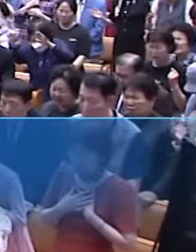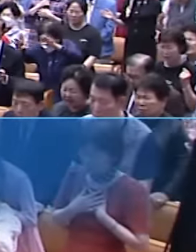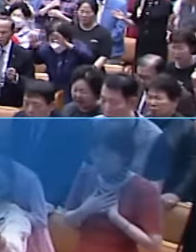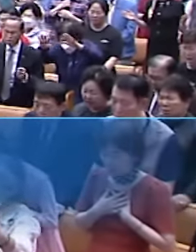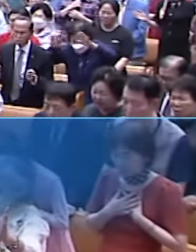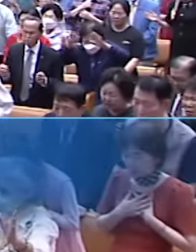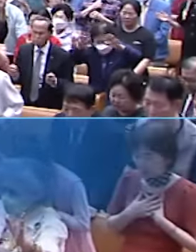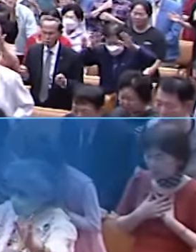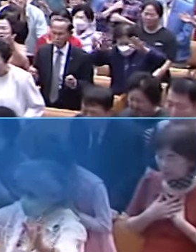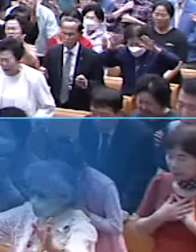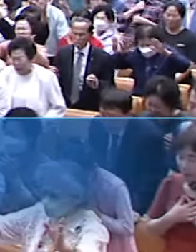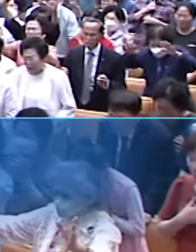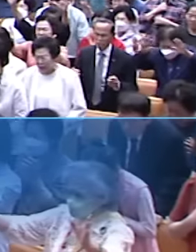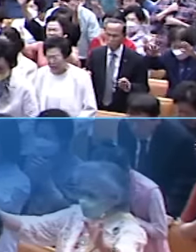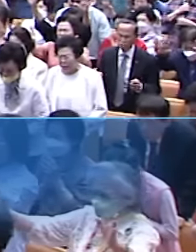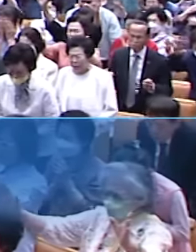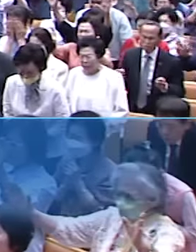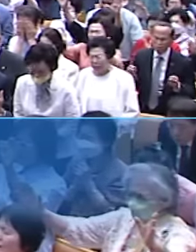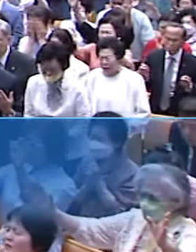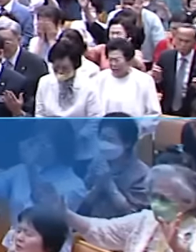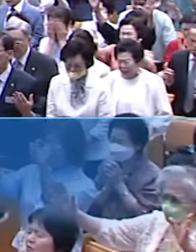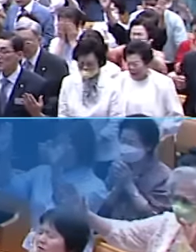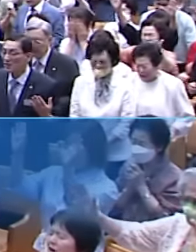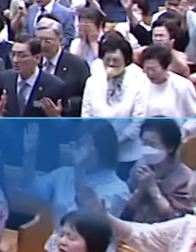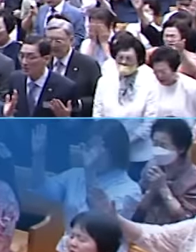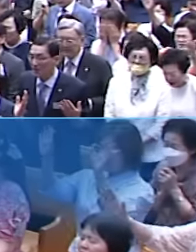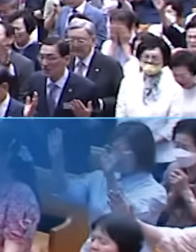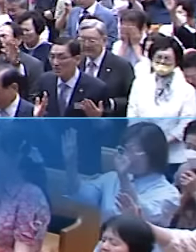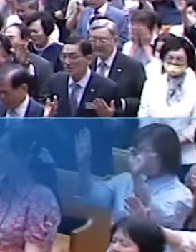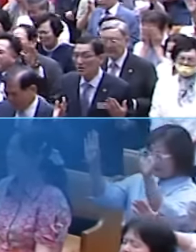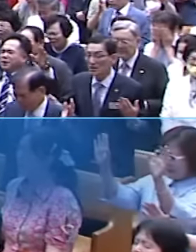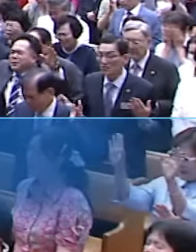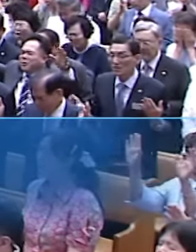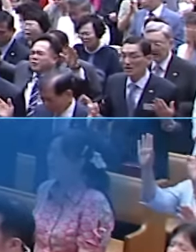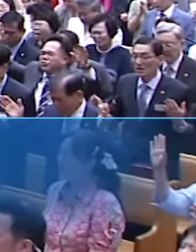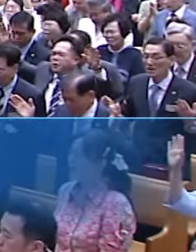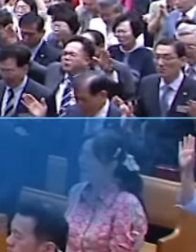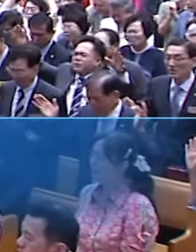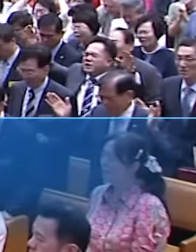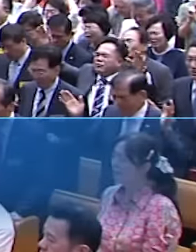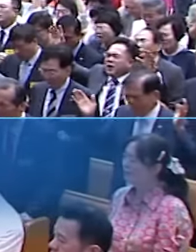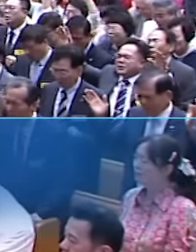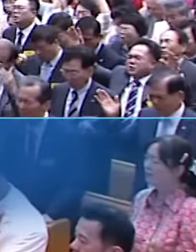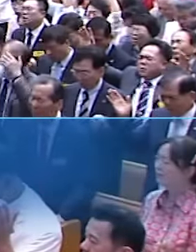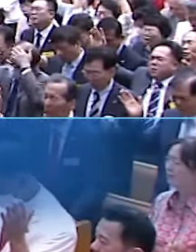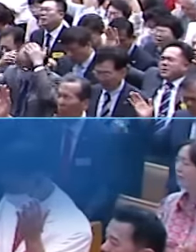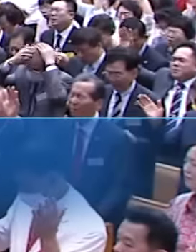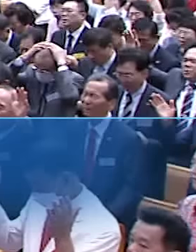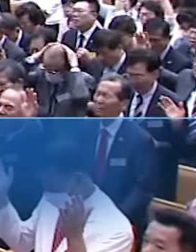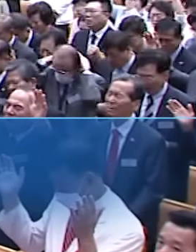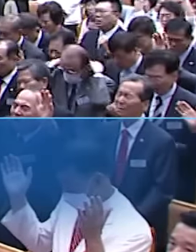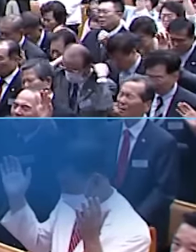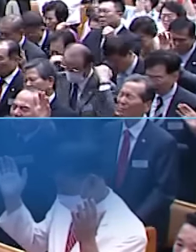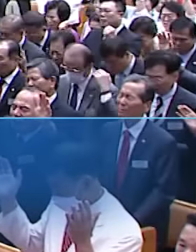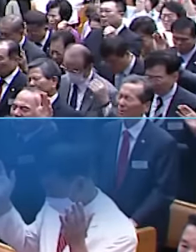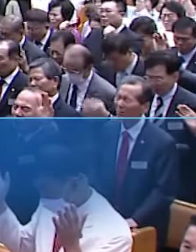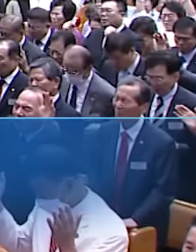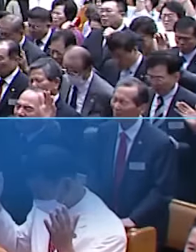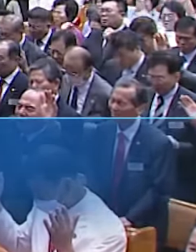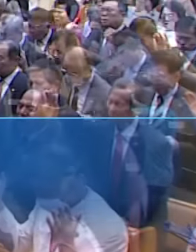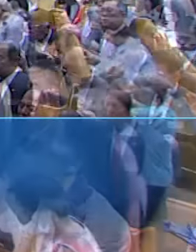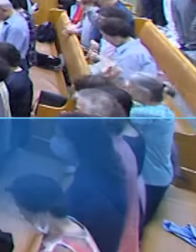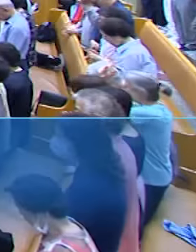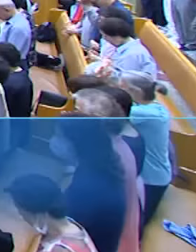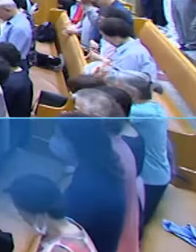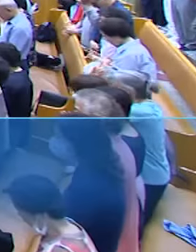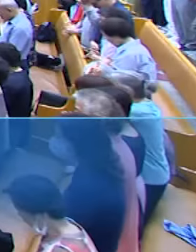여겨 주옵소서. 우리를 불쌍히 여겨 주옵소서. 우리를 불쌍히 여겨 주옵소서. 함께 역사 주가 나여 주옵소서. 오, 할렐루야